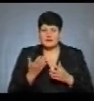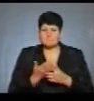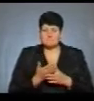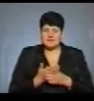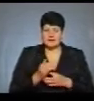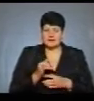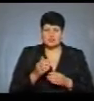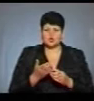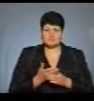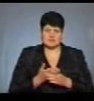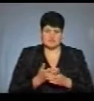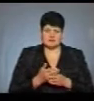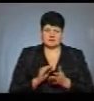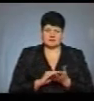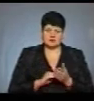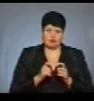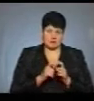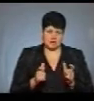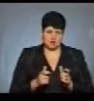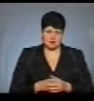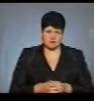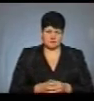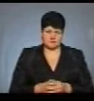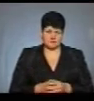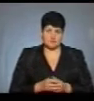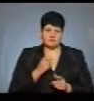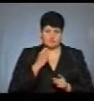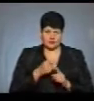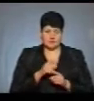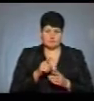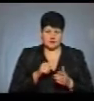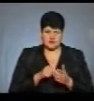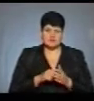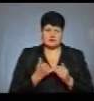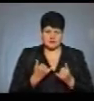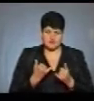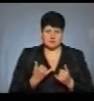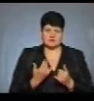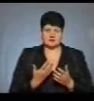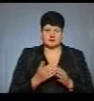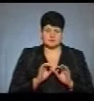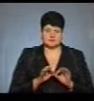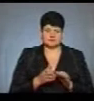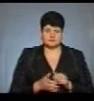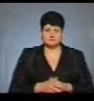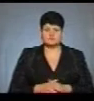та субсидій, зазначено в платіжках. Відповімо на запитання телеглядача за мить, а наразі спробуємо